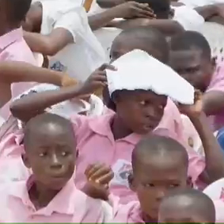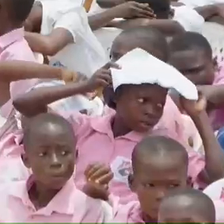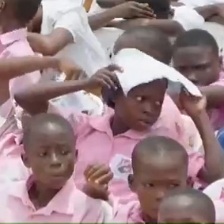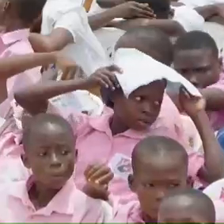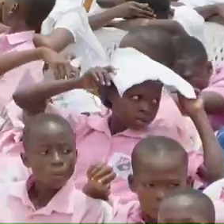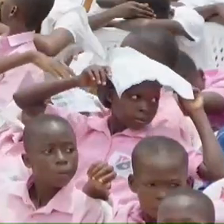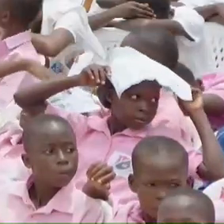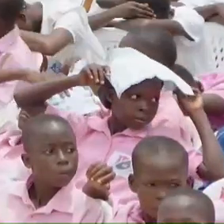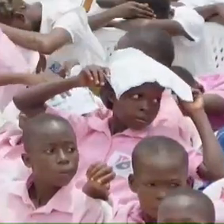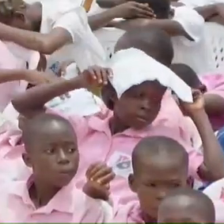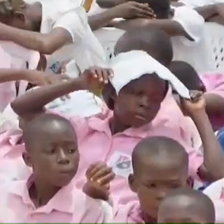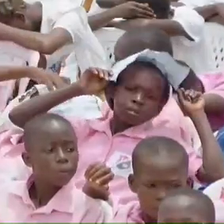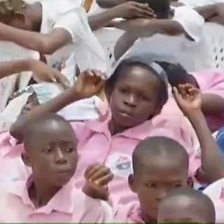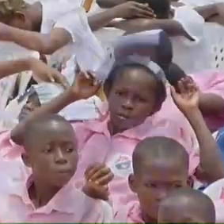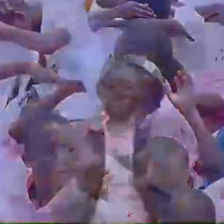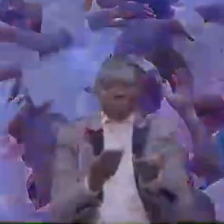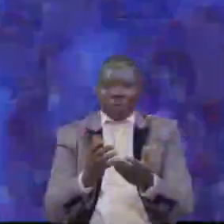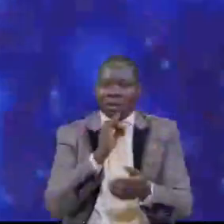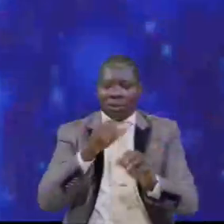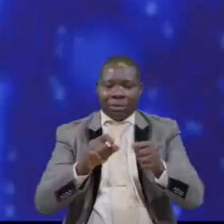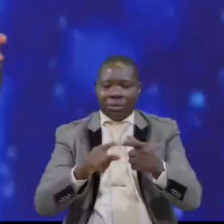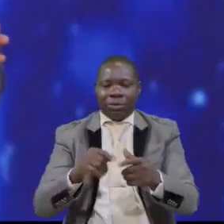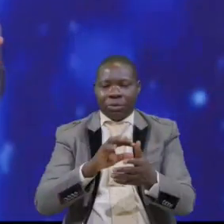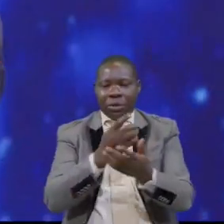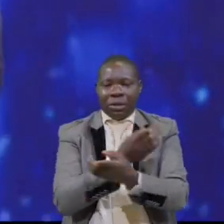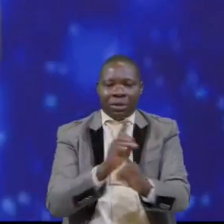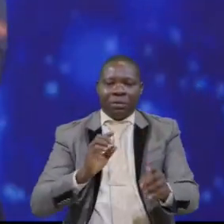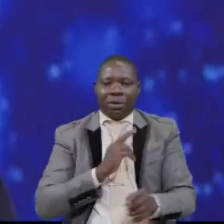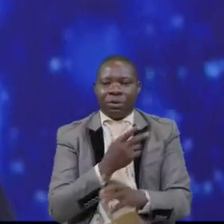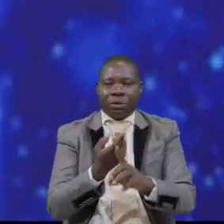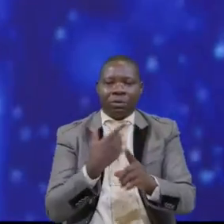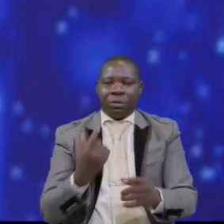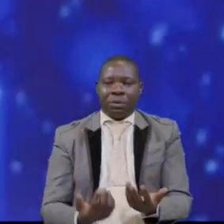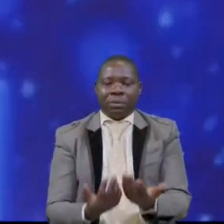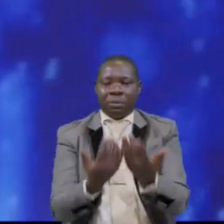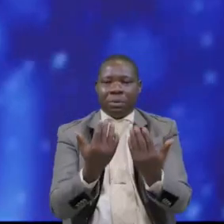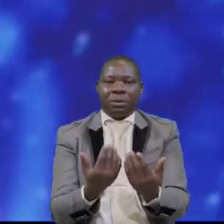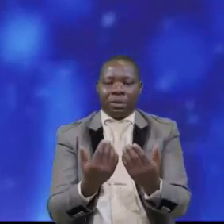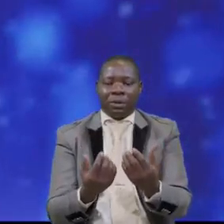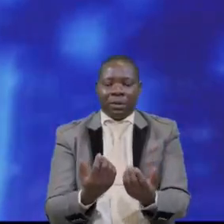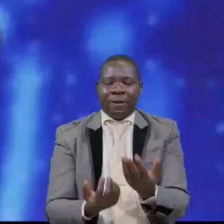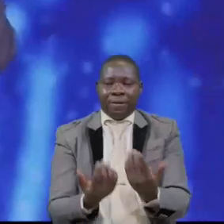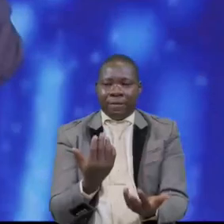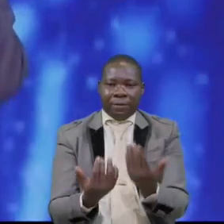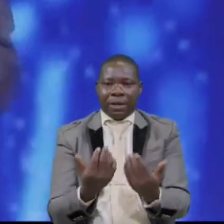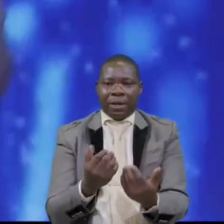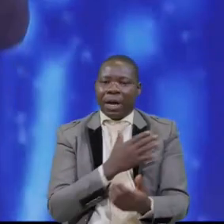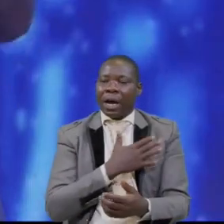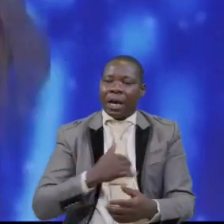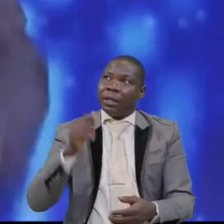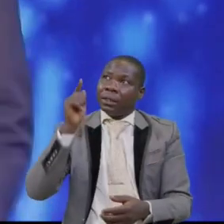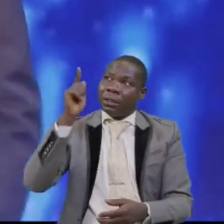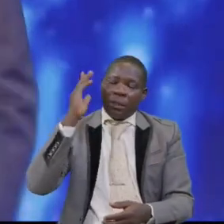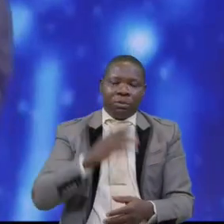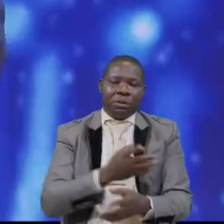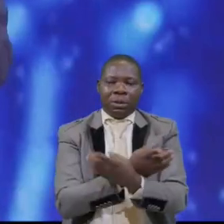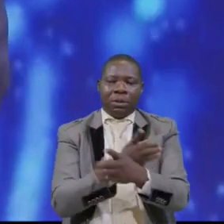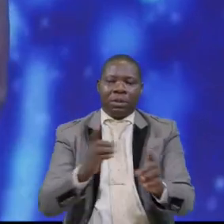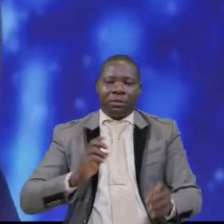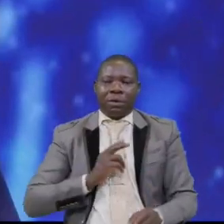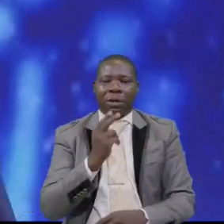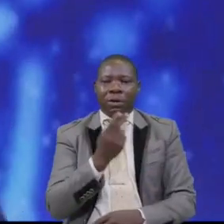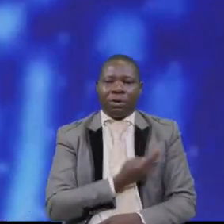fournaise ardente et il nous délivrera de ta main, ô roi. Et il nous délivrera de ta